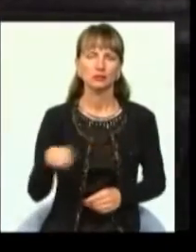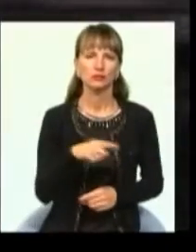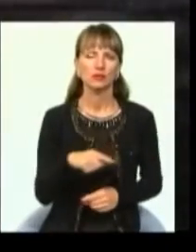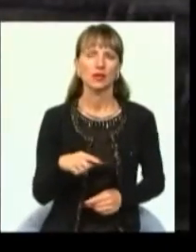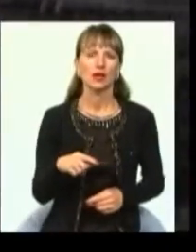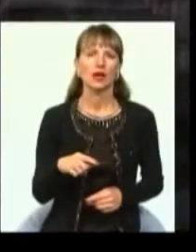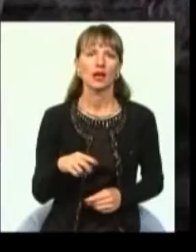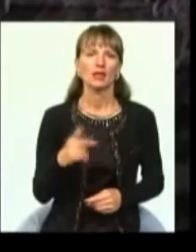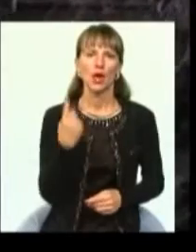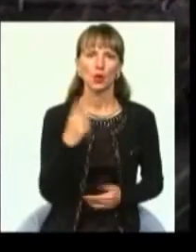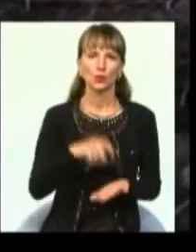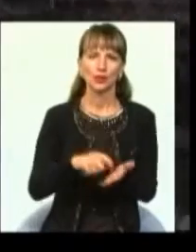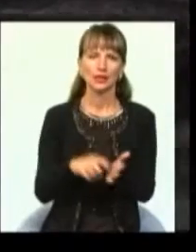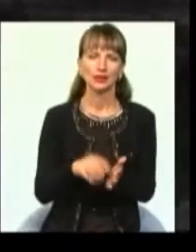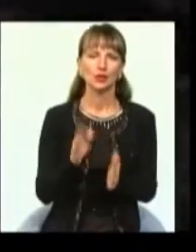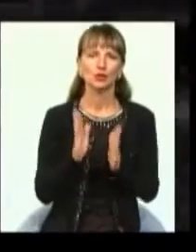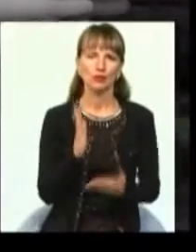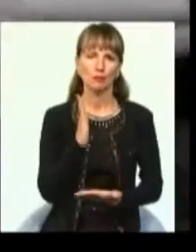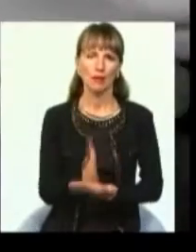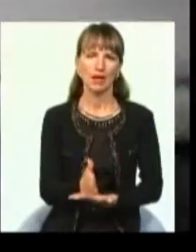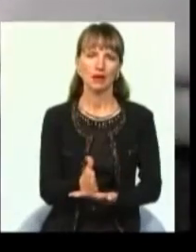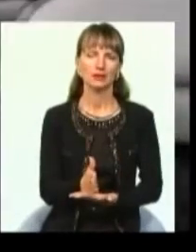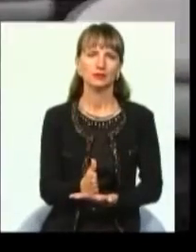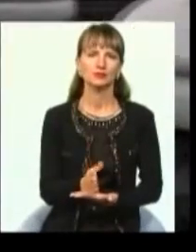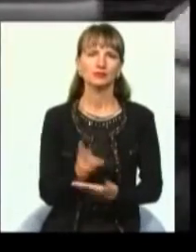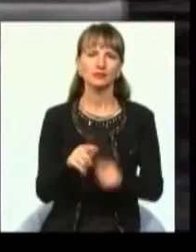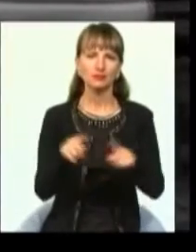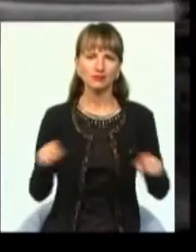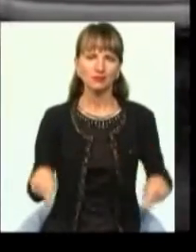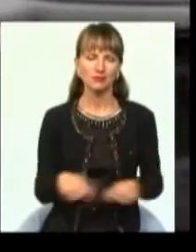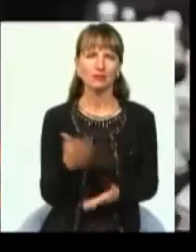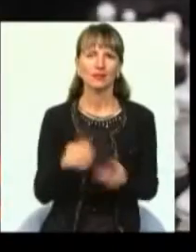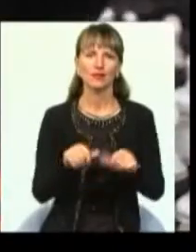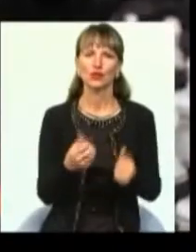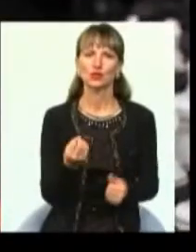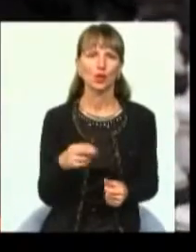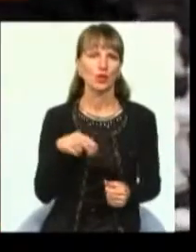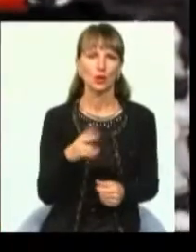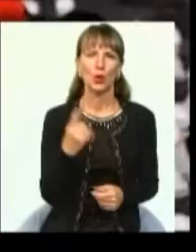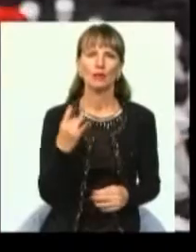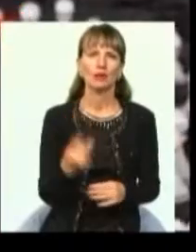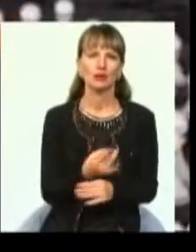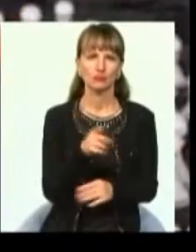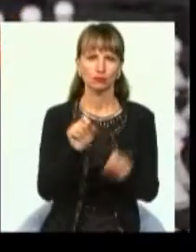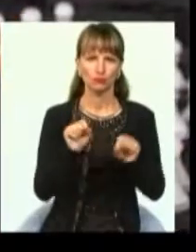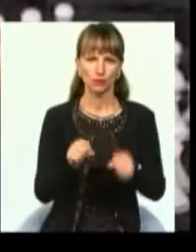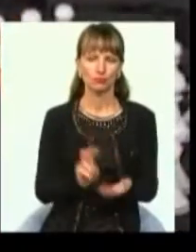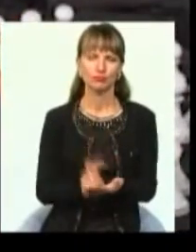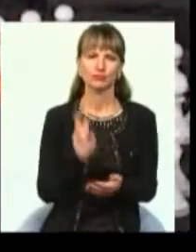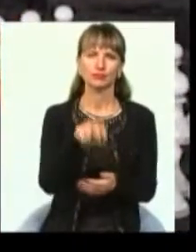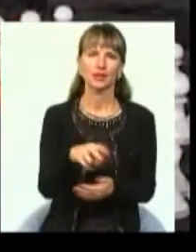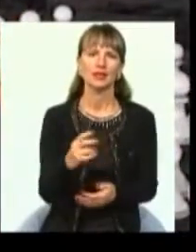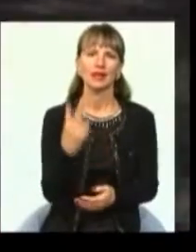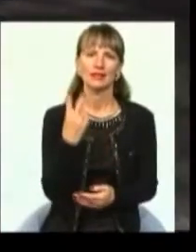пішака можна на одну клітинку і тільки вперед. Назад пішак не ходить. Якщо фігурка ще не ходила, то один раз вона може стрибнути аж на